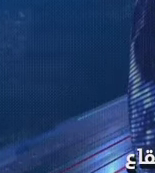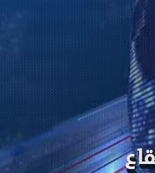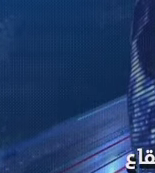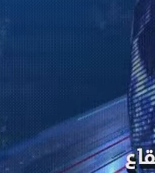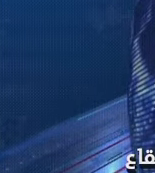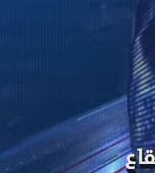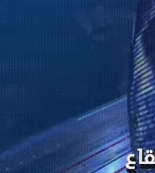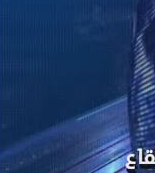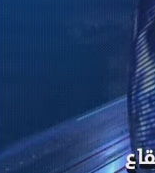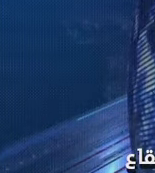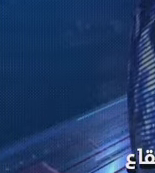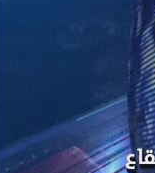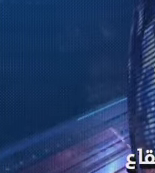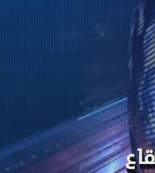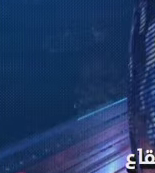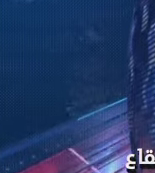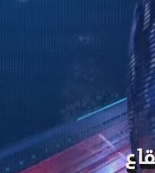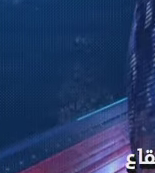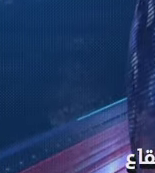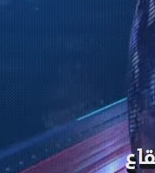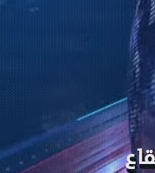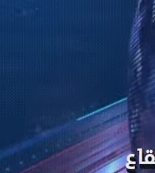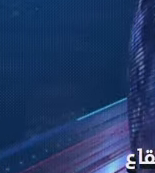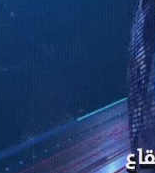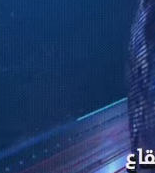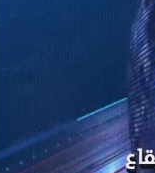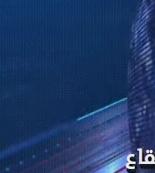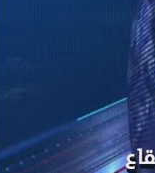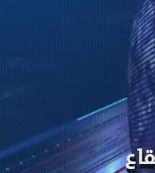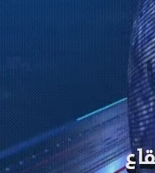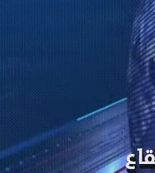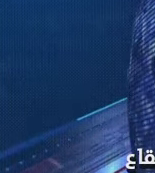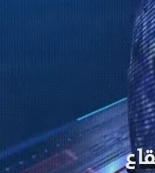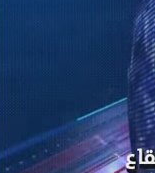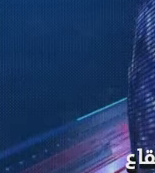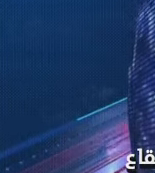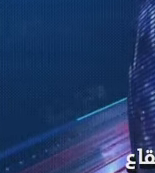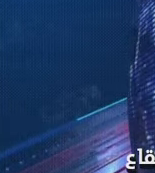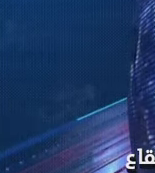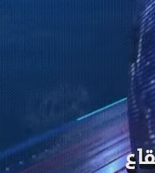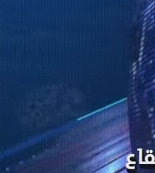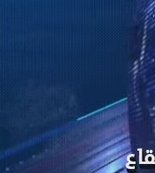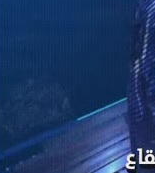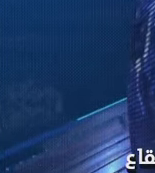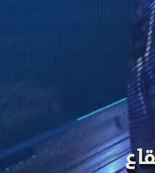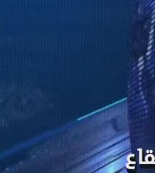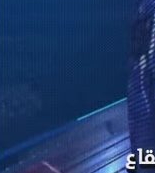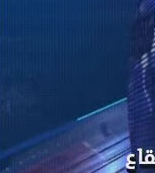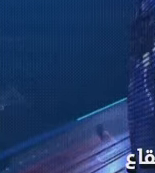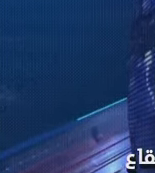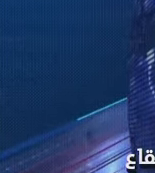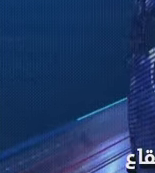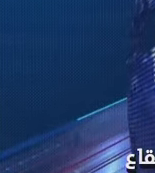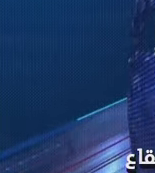الاوتوستراد بعلبك حمس لبضعه لبعد من الوقت وقد تطايرت الاحجار والاتربه على الطريق مما